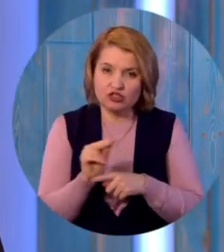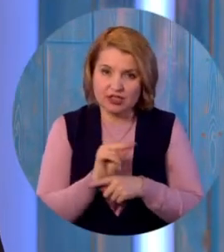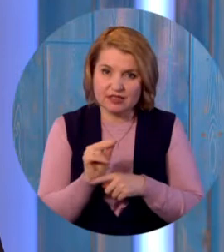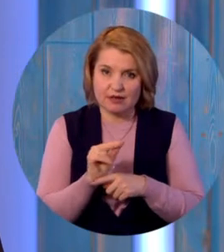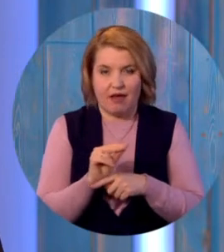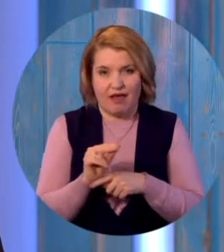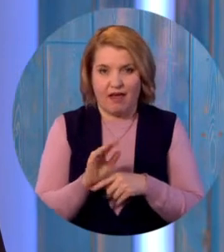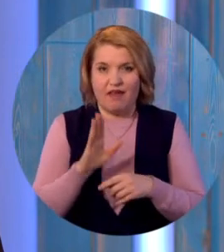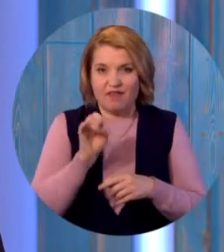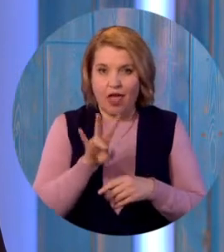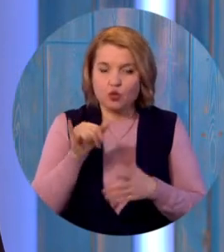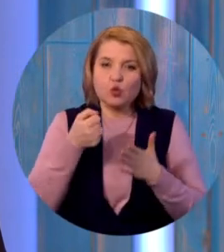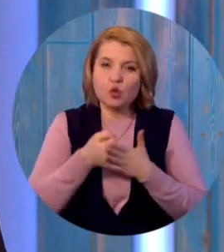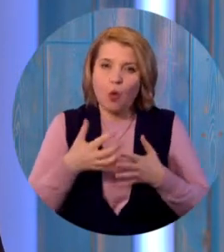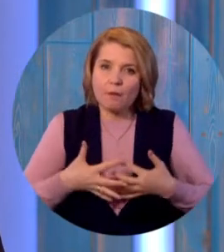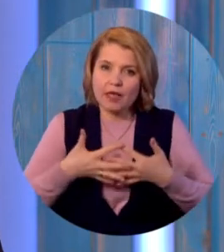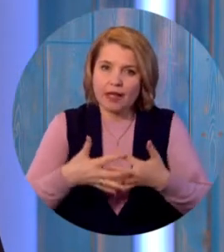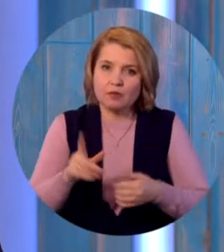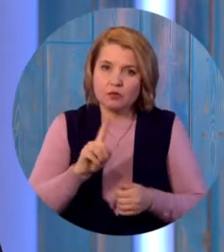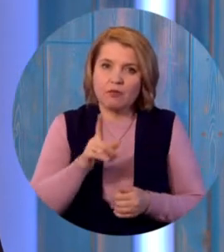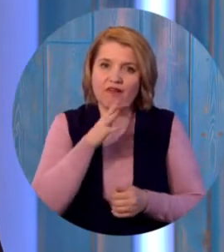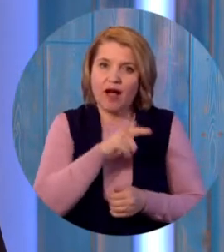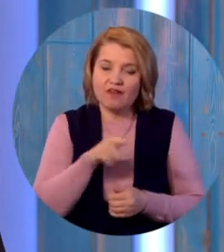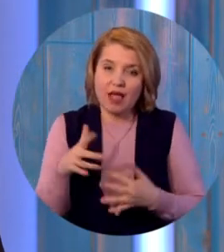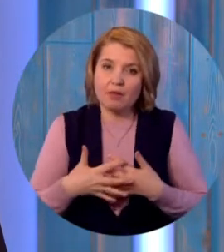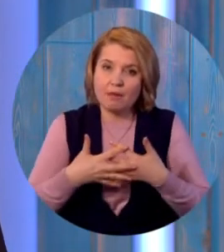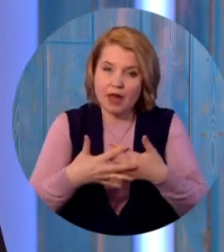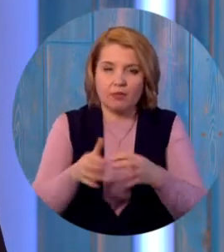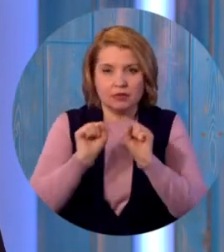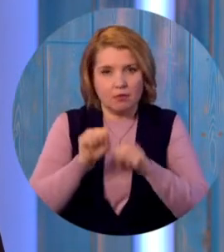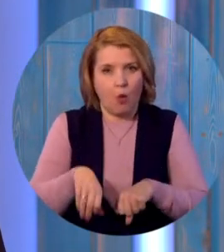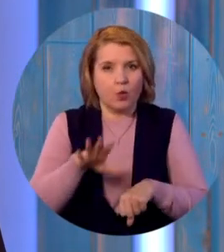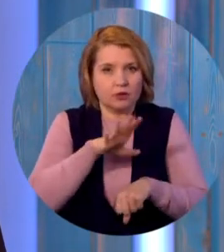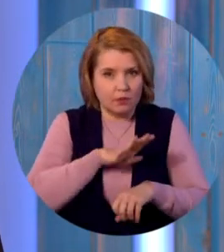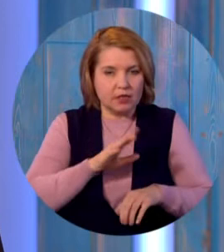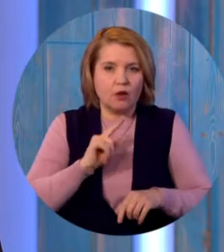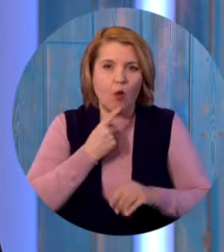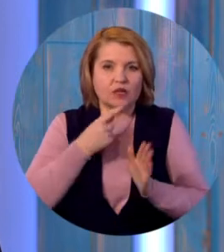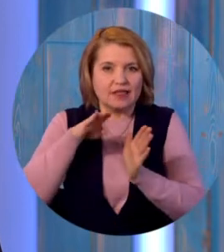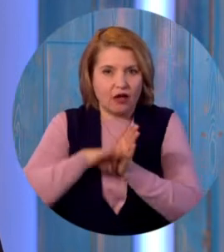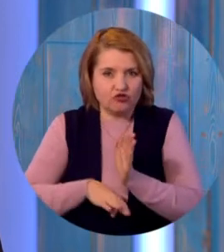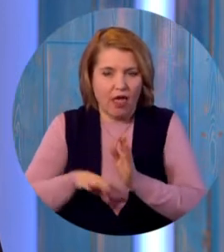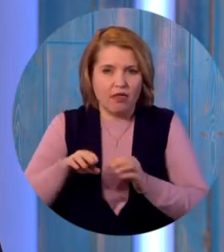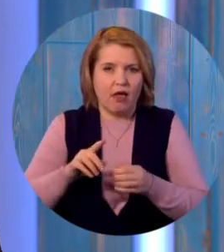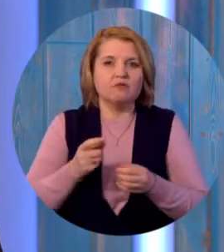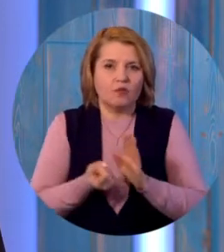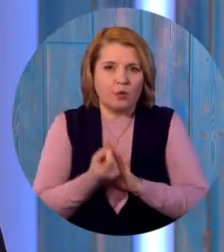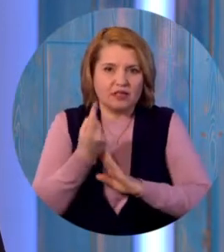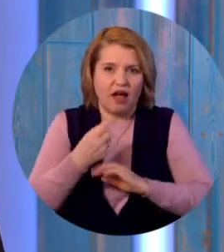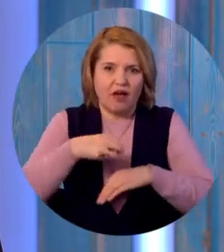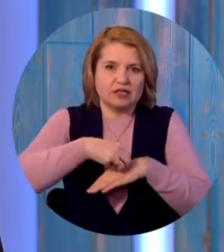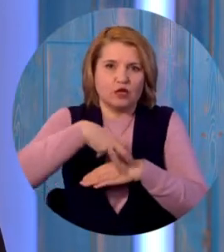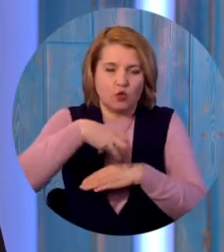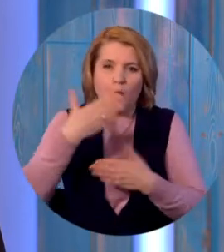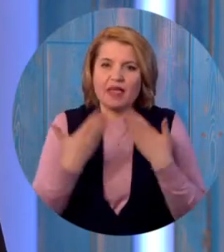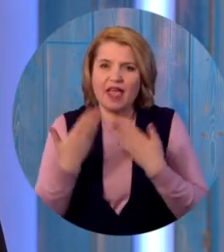до беременности, потому что во время беременности могут быть осложнения, опять же, тромбообразование. Если это, ну, какие-то сеточки, то тогда